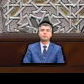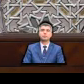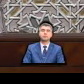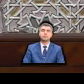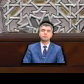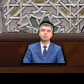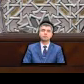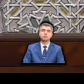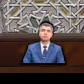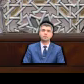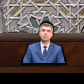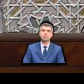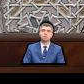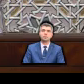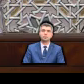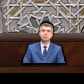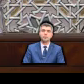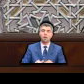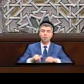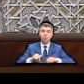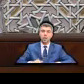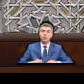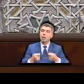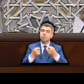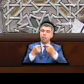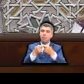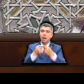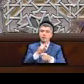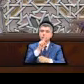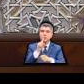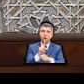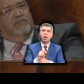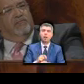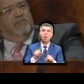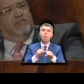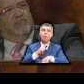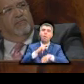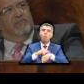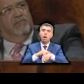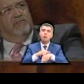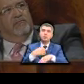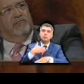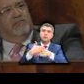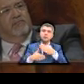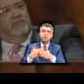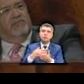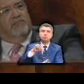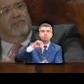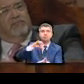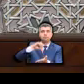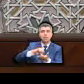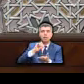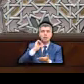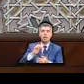السؤال. السيد الوزير، في نفس السياق الجدولة الزمنية لميثاق التمركز الإداري.